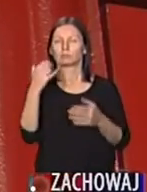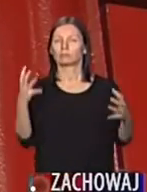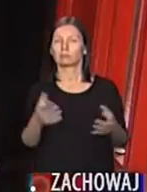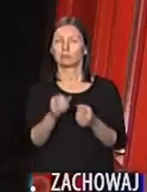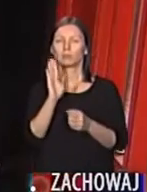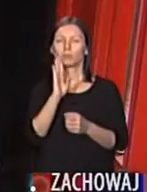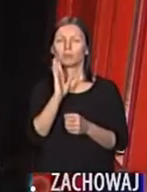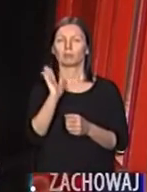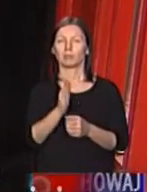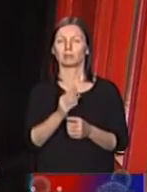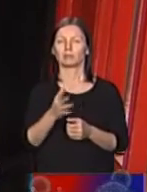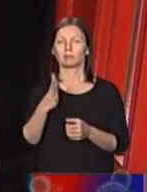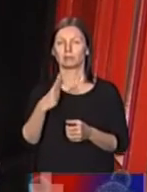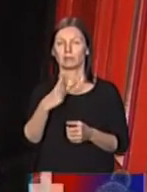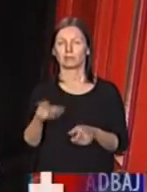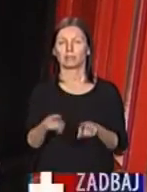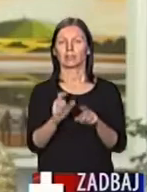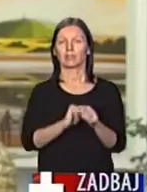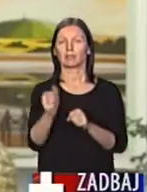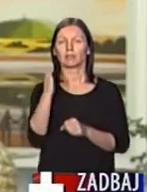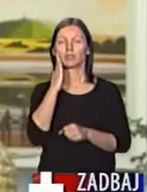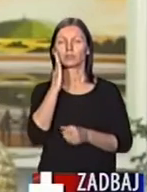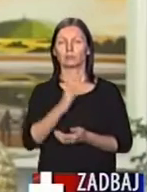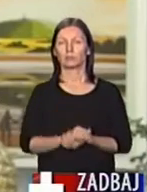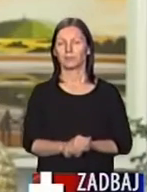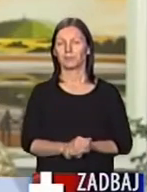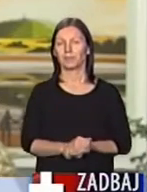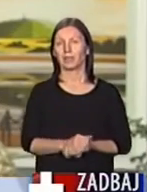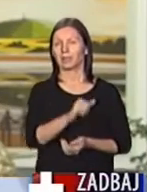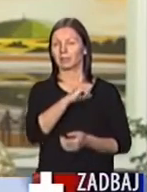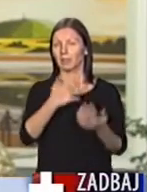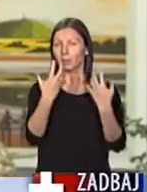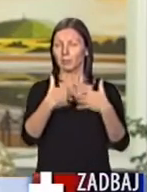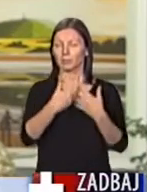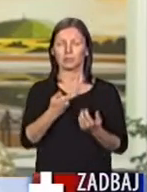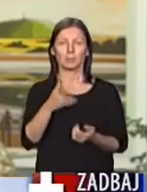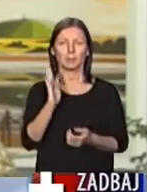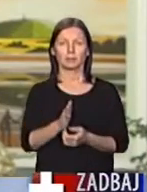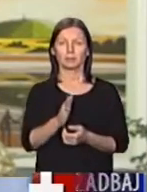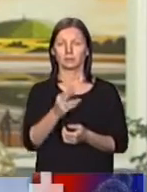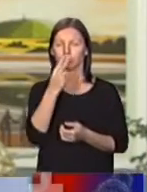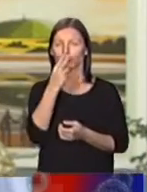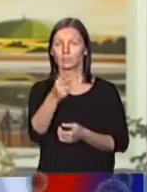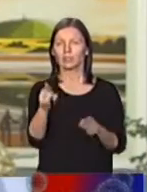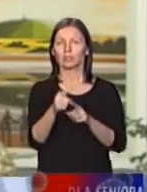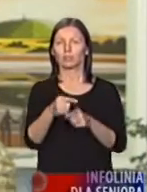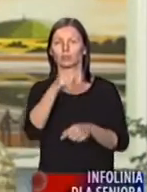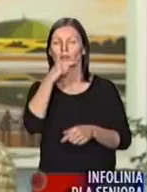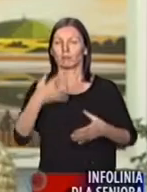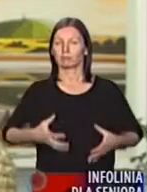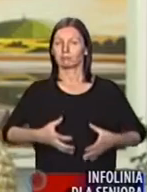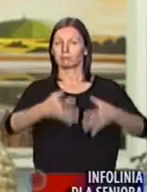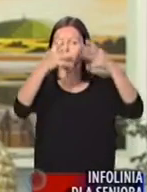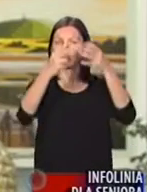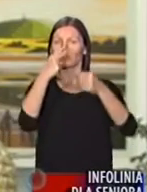zyska uznanie mieszkańców. Sam w sobie defibrator nie będzie zwracał na siebie uwagi tak, jak duża czerwona skrzynka, która